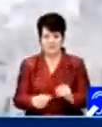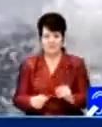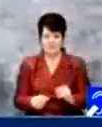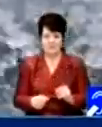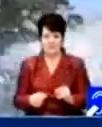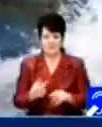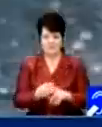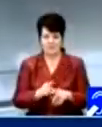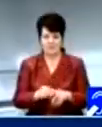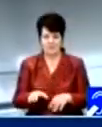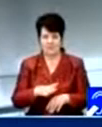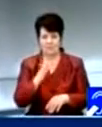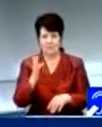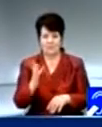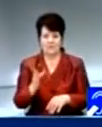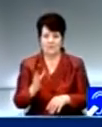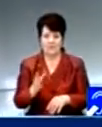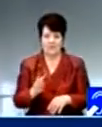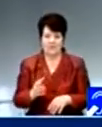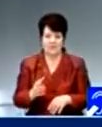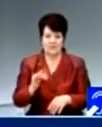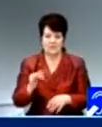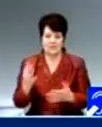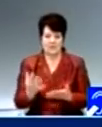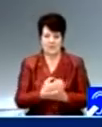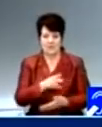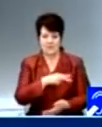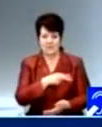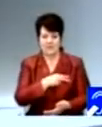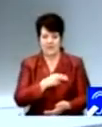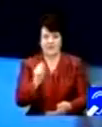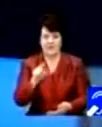la un campionat de surf pentru orbi și a câștigat medalia de aur.